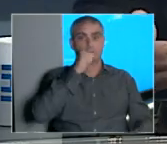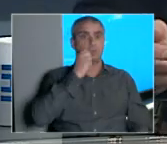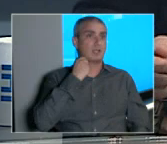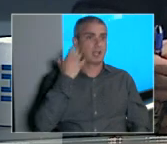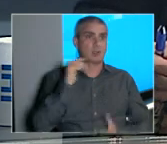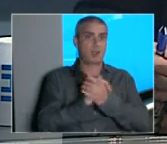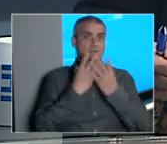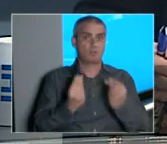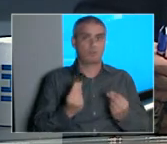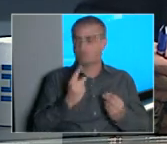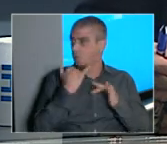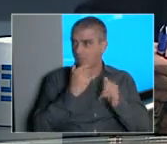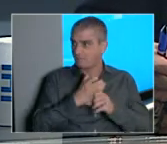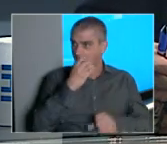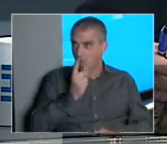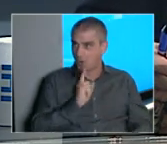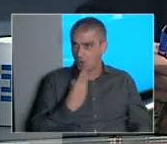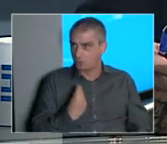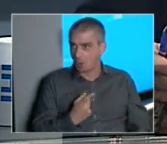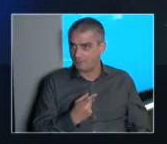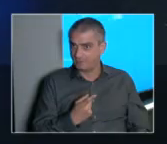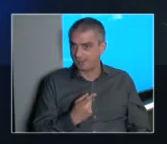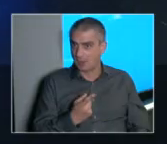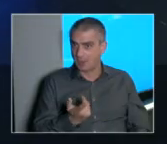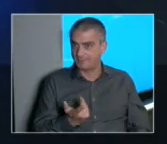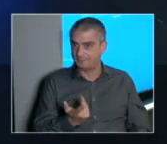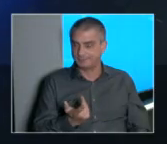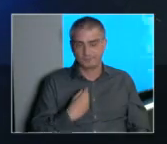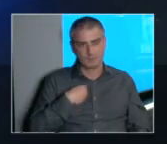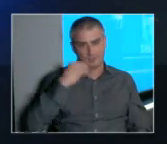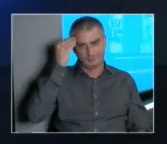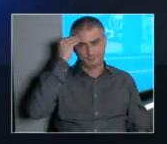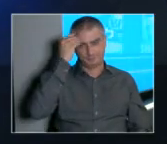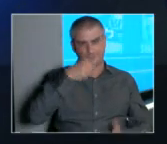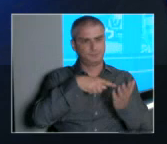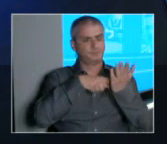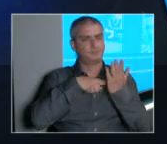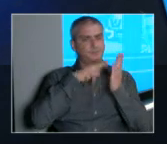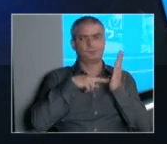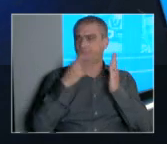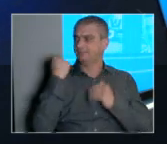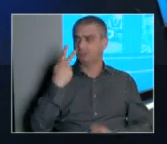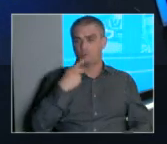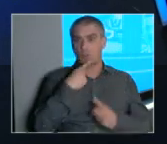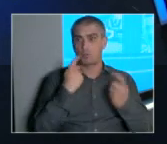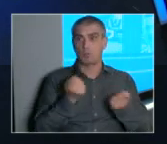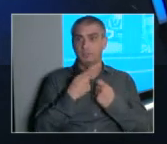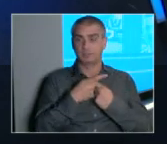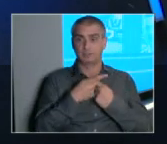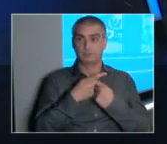הייתם חברים טובים. אולי לא הבאת לו בקבוק מספיק טוב. אני זוכר, נדמה לי, הראו לי תמונה לפני יומיים שהוא פרסם,